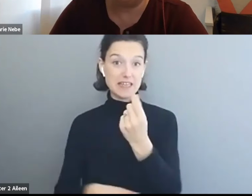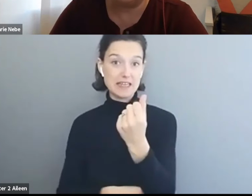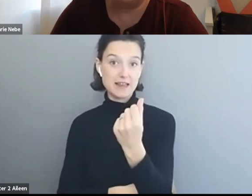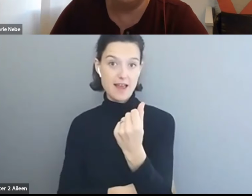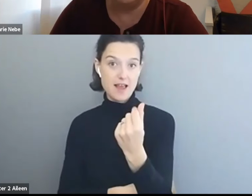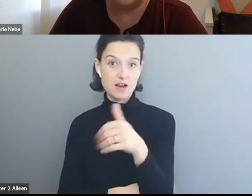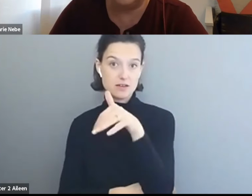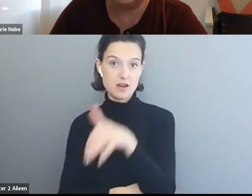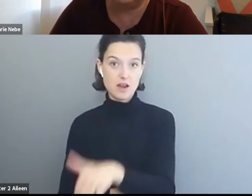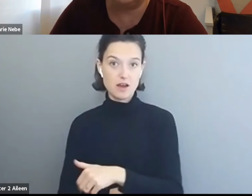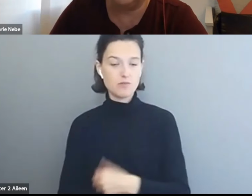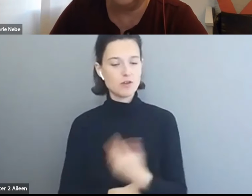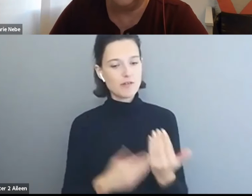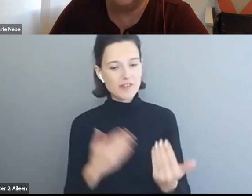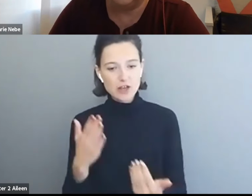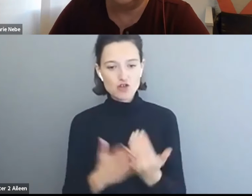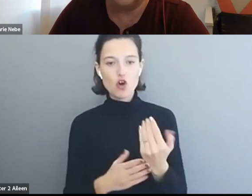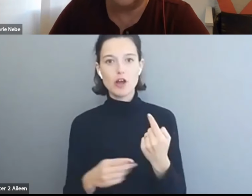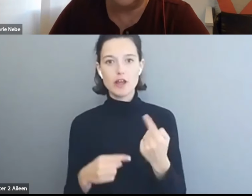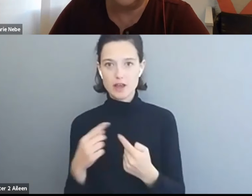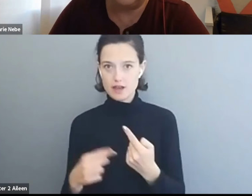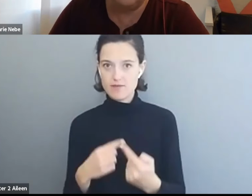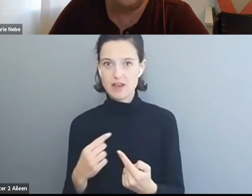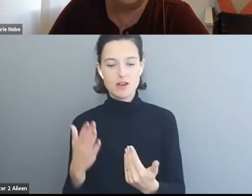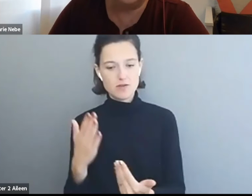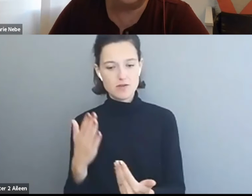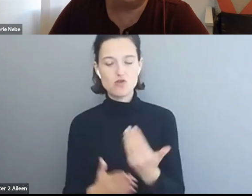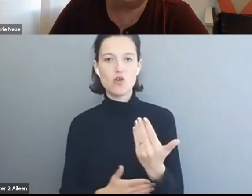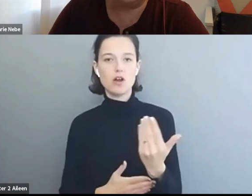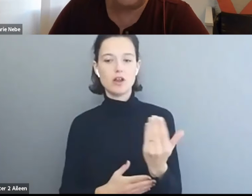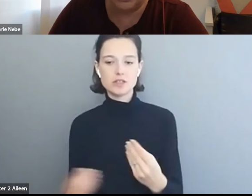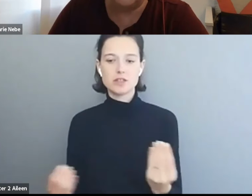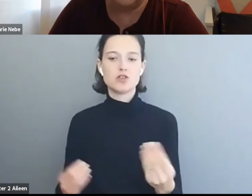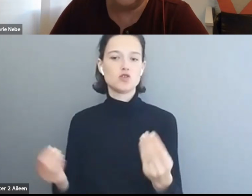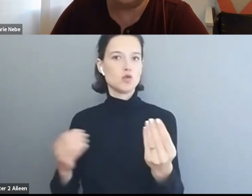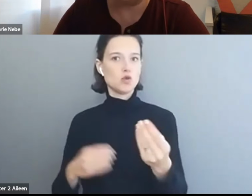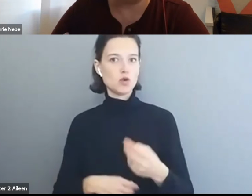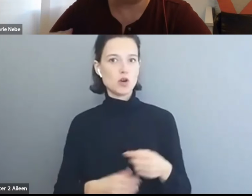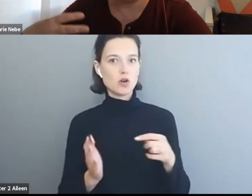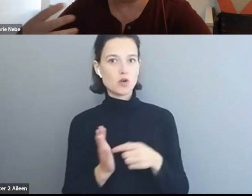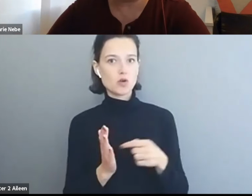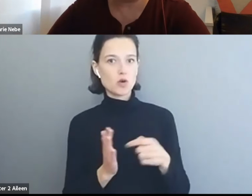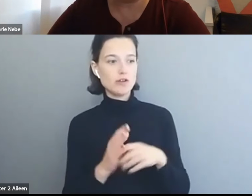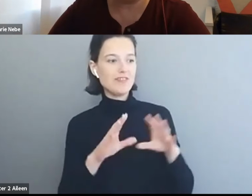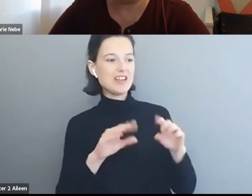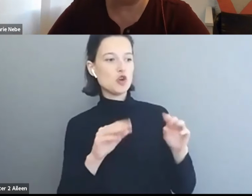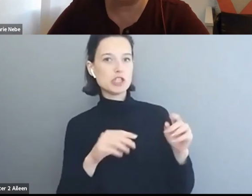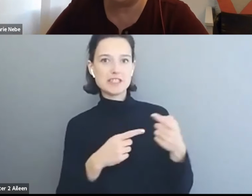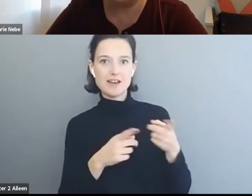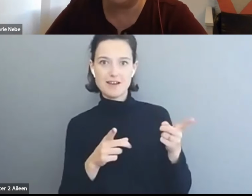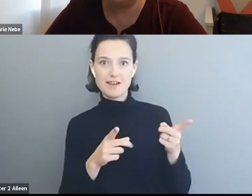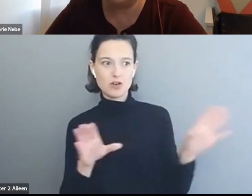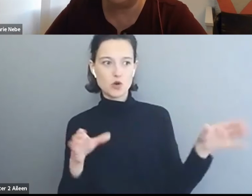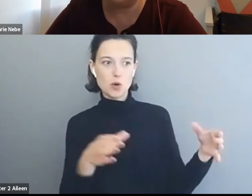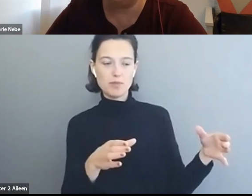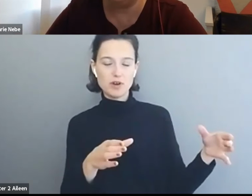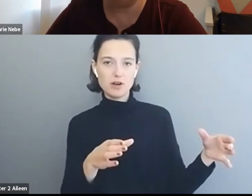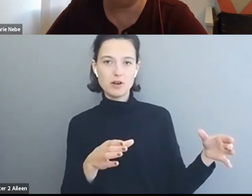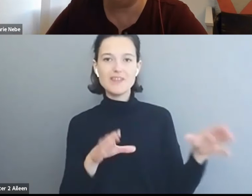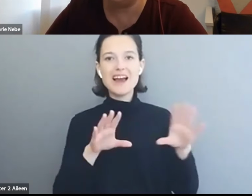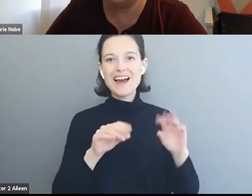als auf der Grundlage von Nutzeranforderungen von Menschen. Also diese nutzerzentrierte Sicht, aus der